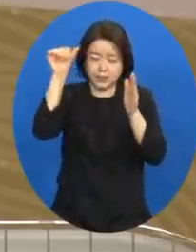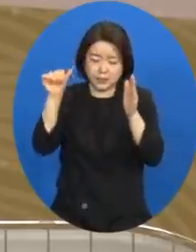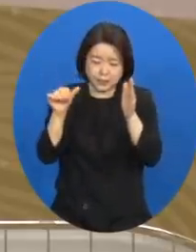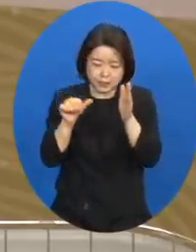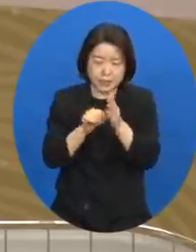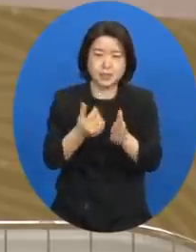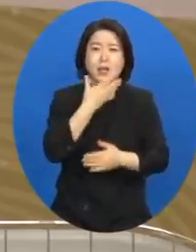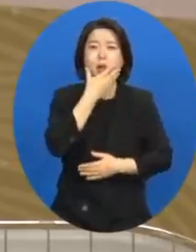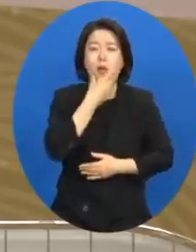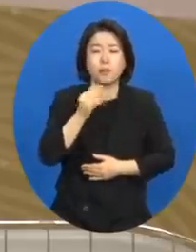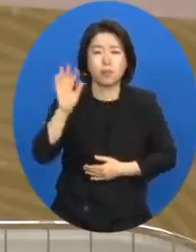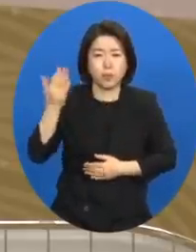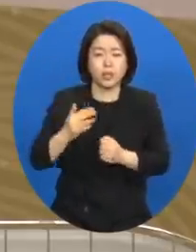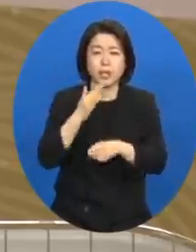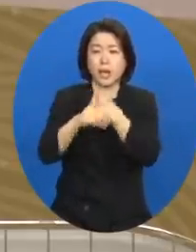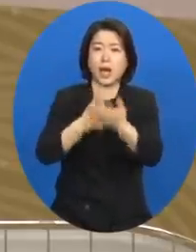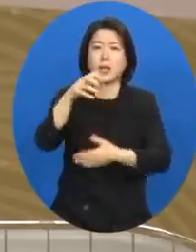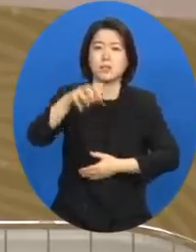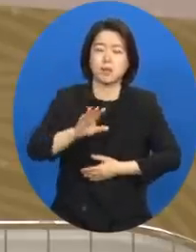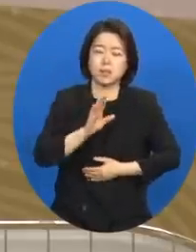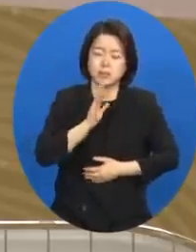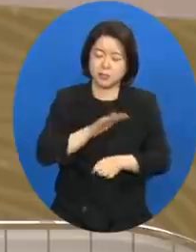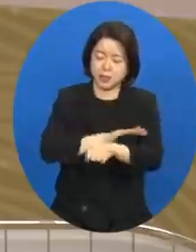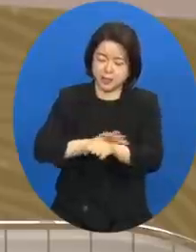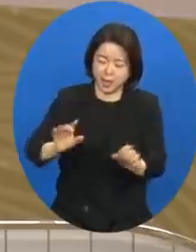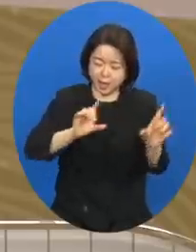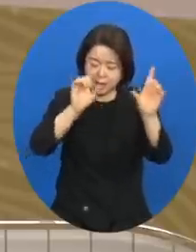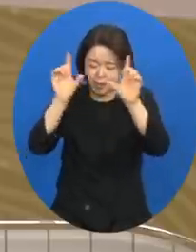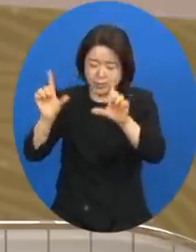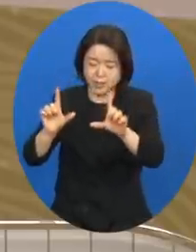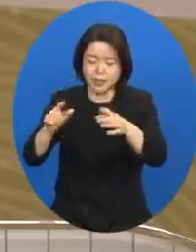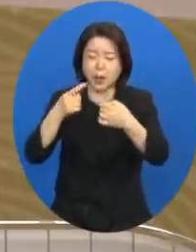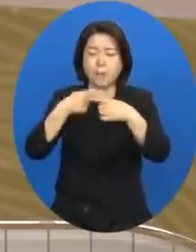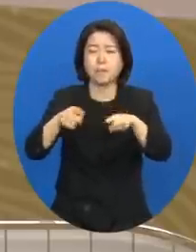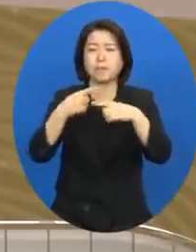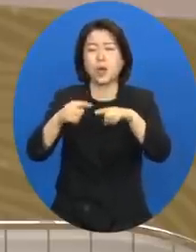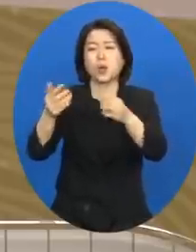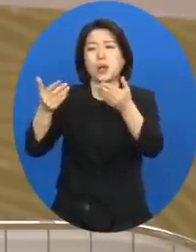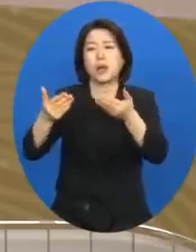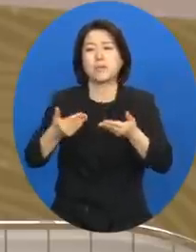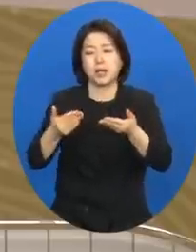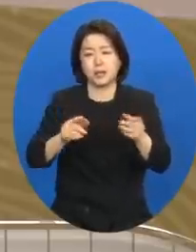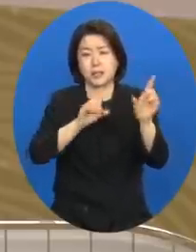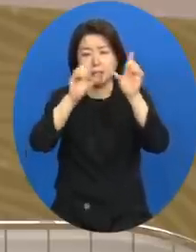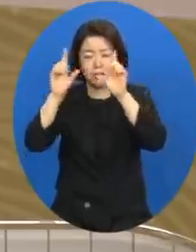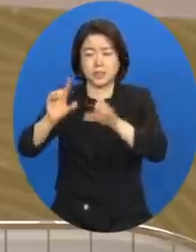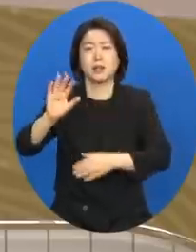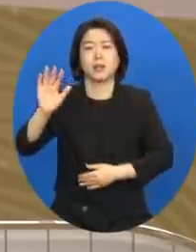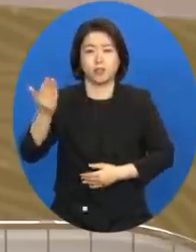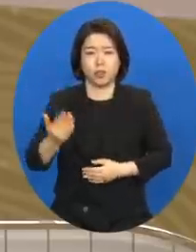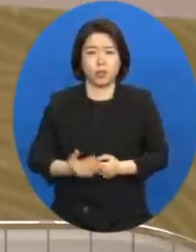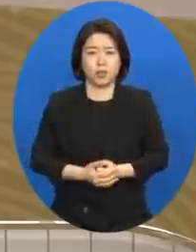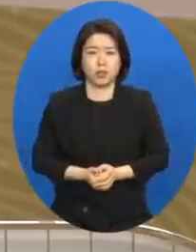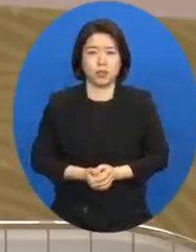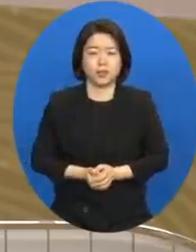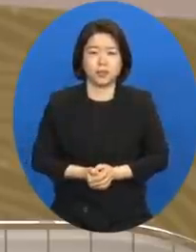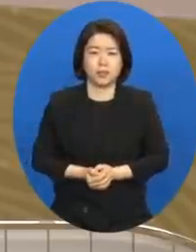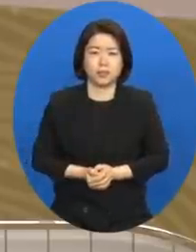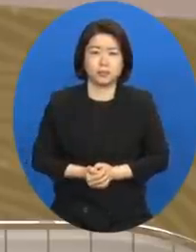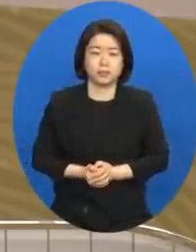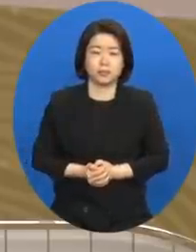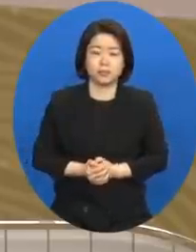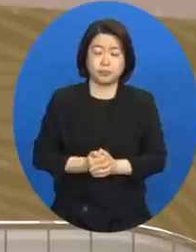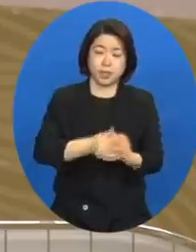복되게, 그리고 하나님 앞에 정말 잘 살았다는 평을 받는 삶을 살게 되는 거예요.